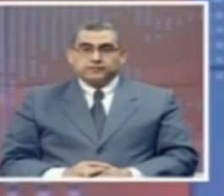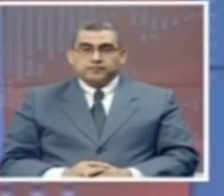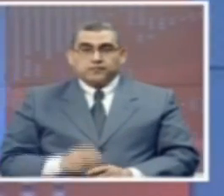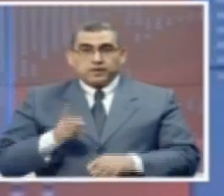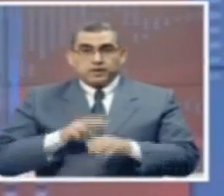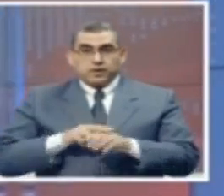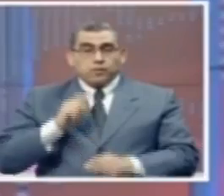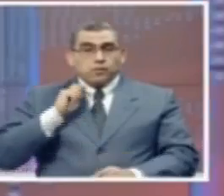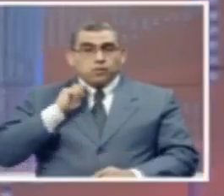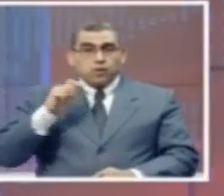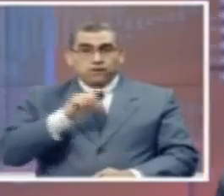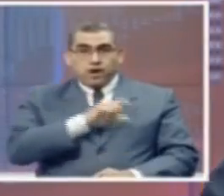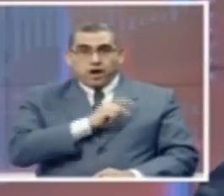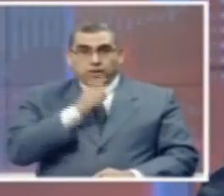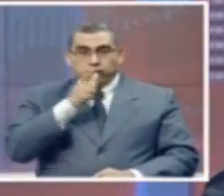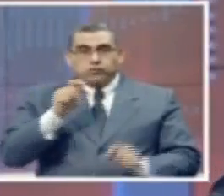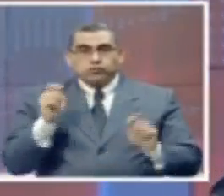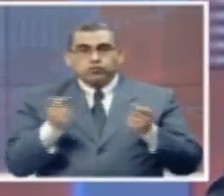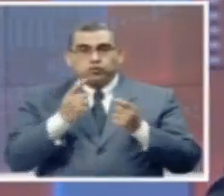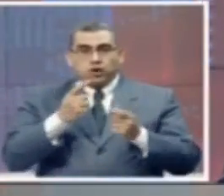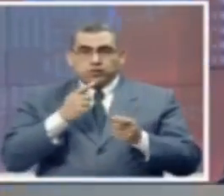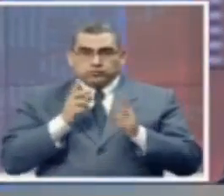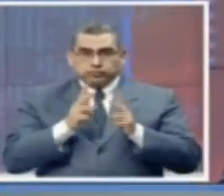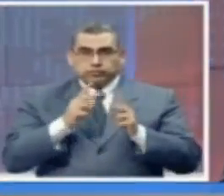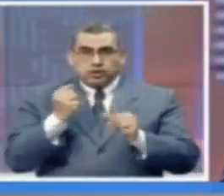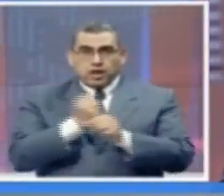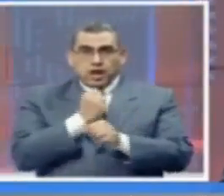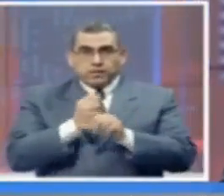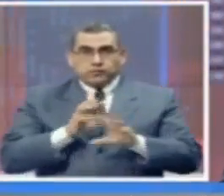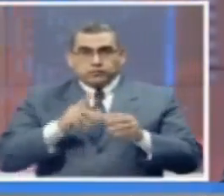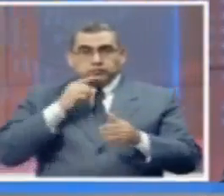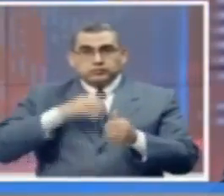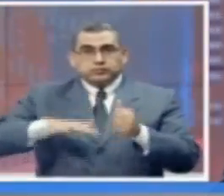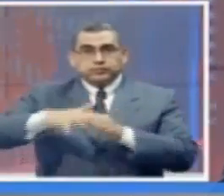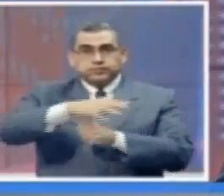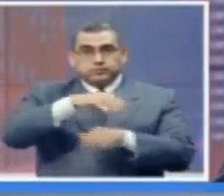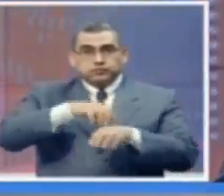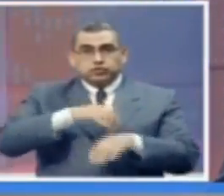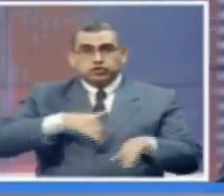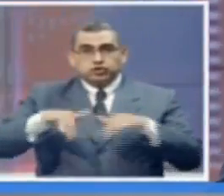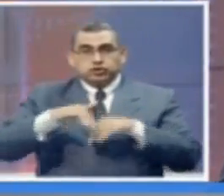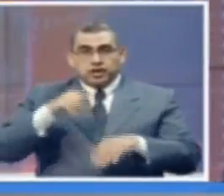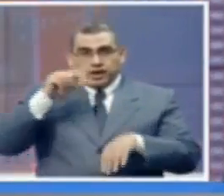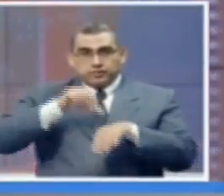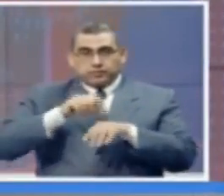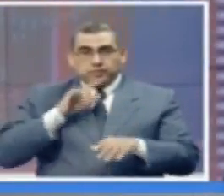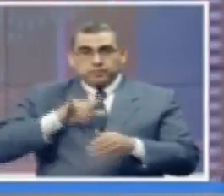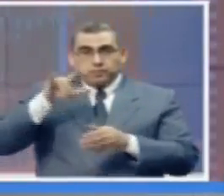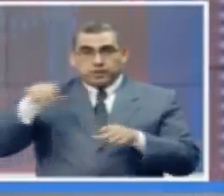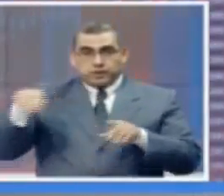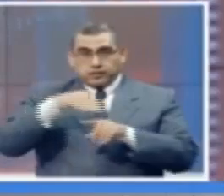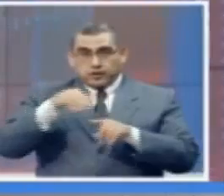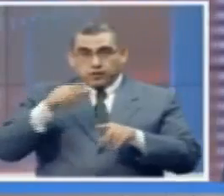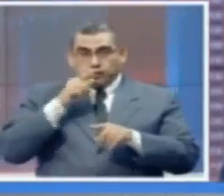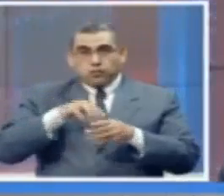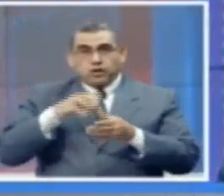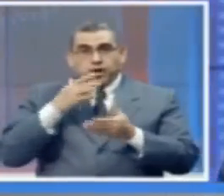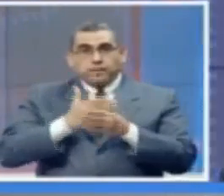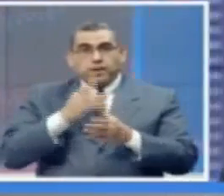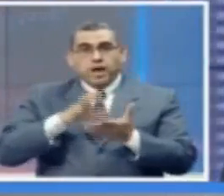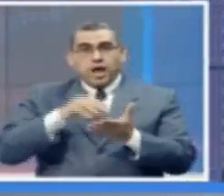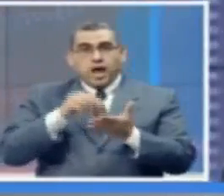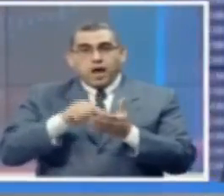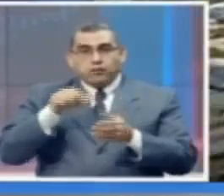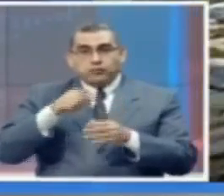هذا ووجه محافظ القاهرة بسرعة الانتهاء من أعمال تطوير الجزيرة الوسطى بشارع صلاح سالم، خاصة وأنها أول